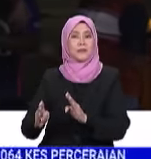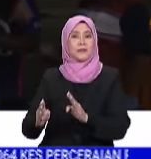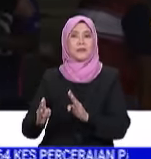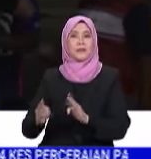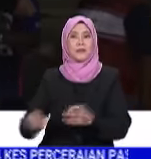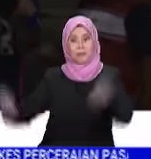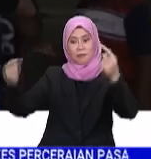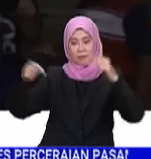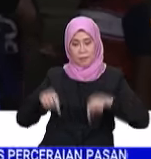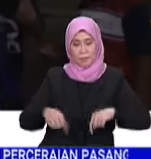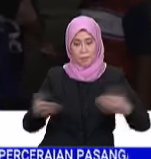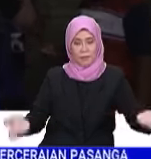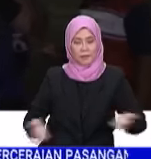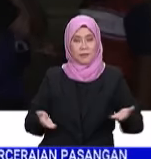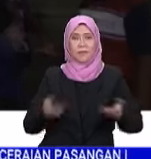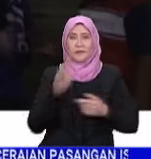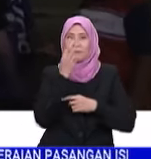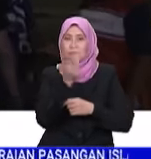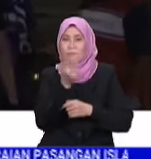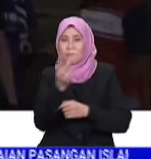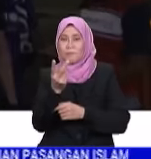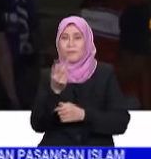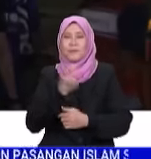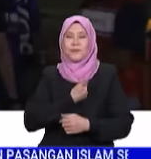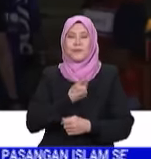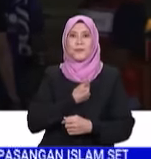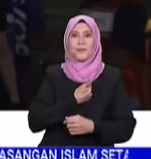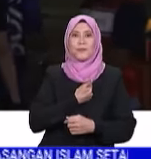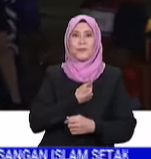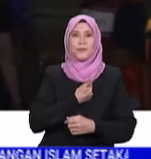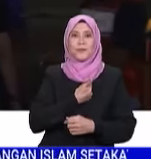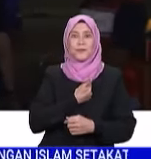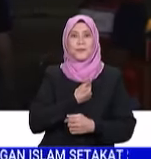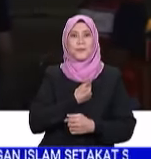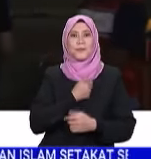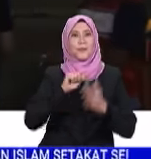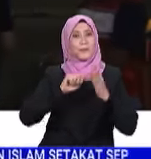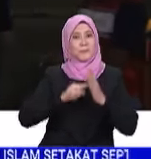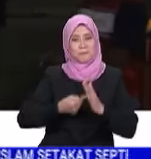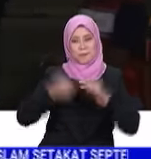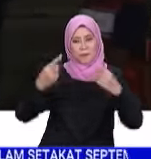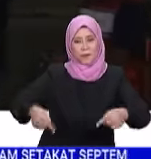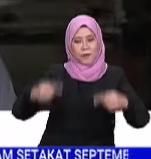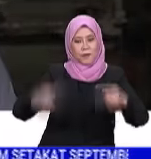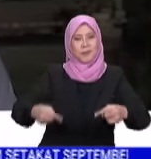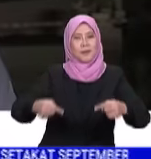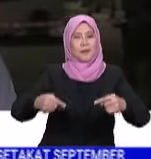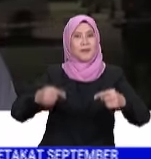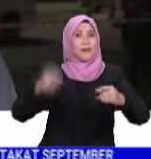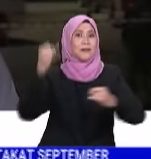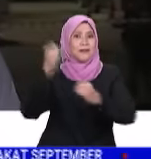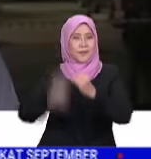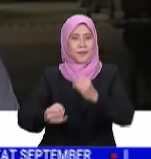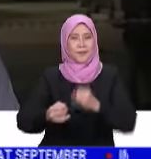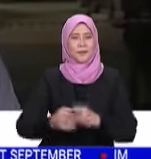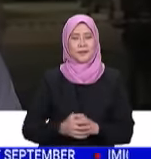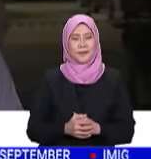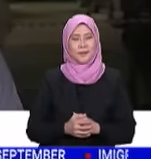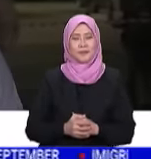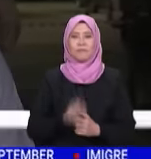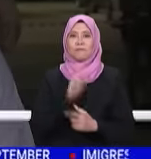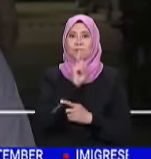turun yang hadir untuk memeriahkan ataupun melihat sendiri detik-detik perlawanan akhir walaupun